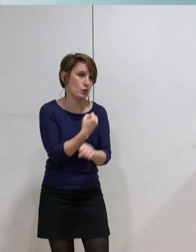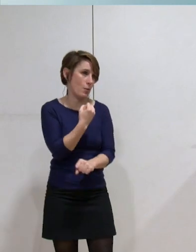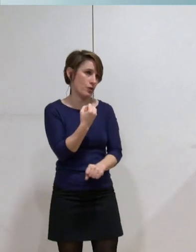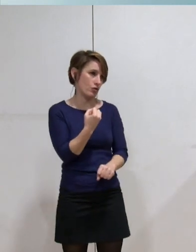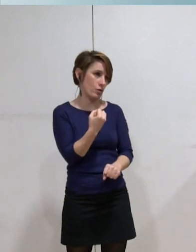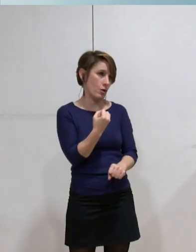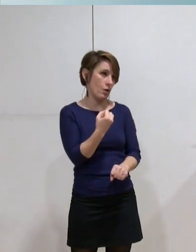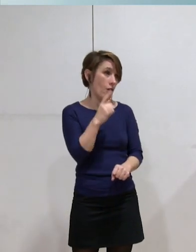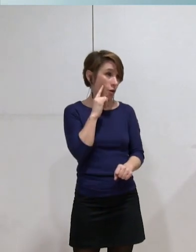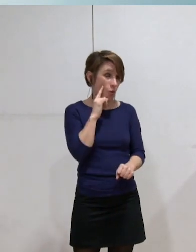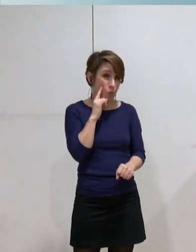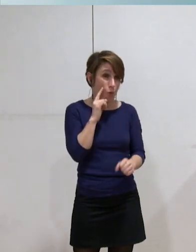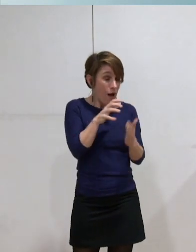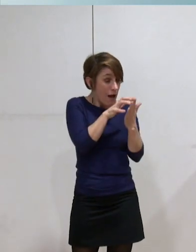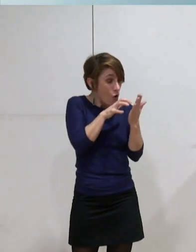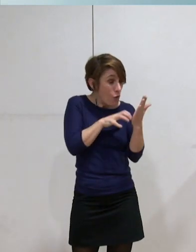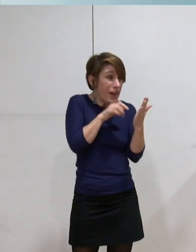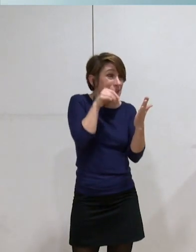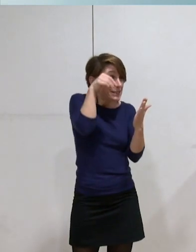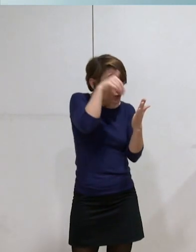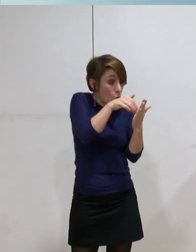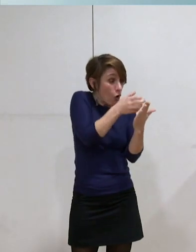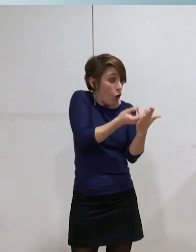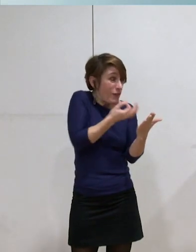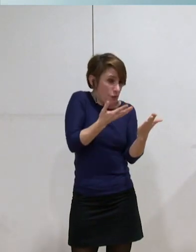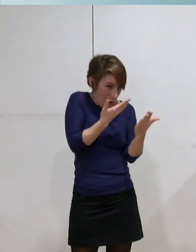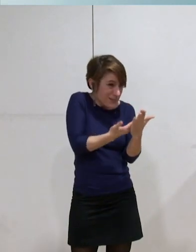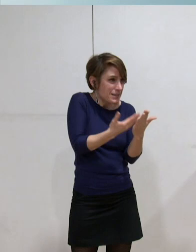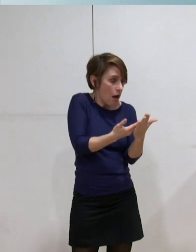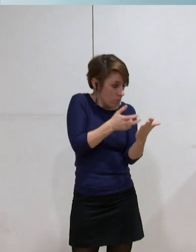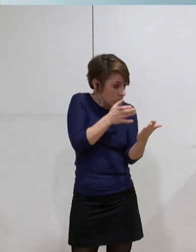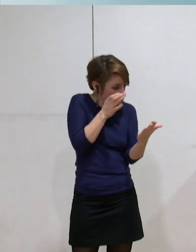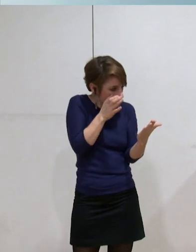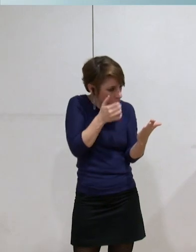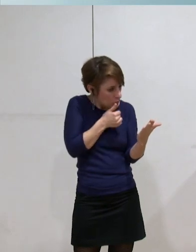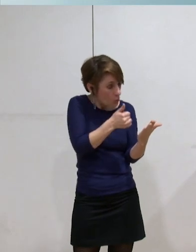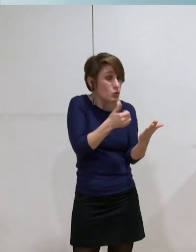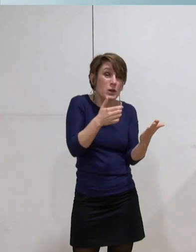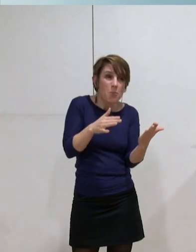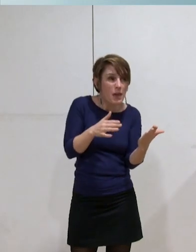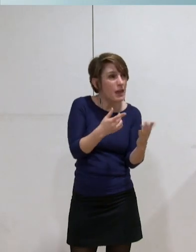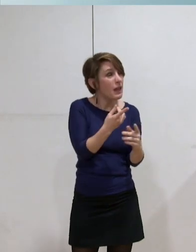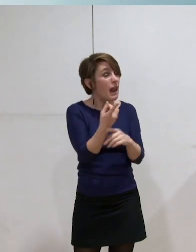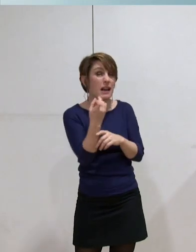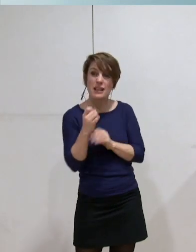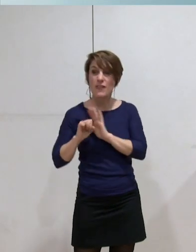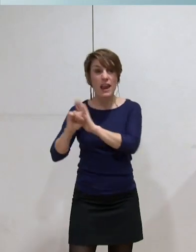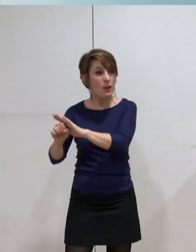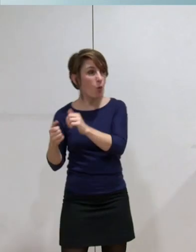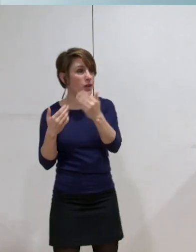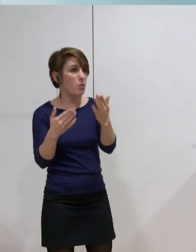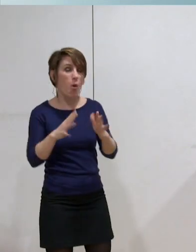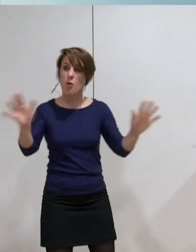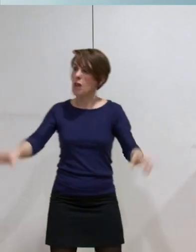le fond mais parce que ça vient de la minorité de l'opposition il faut toujours